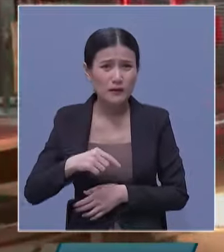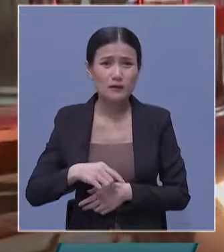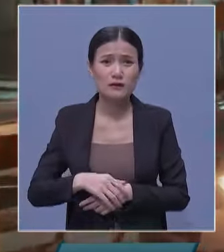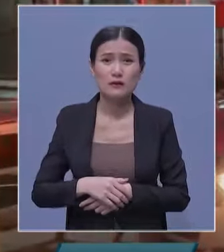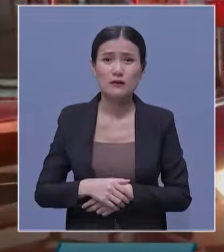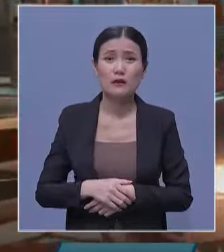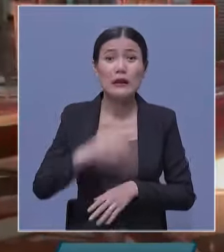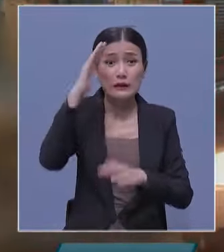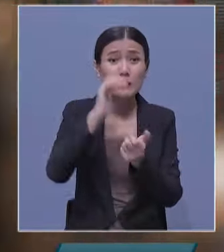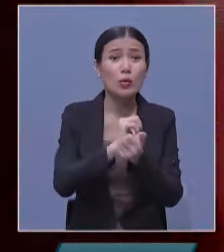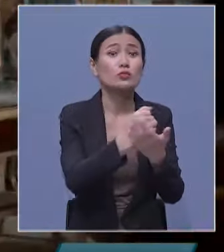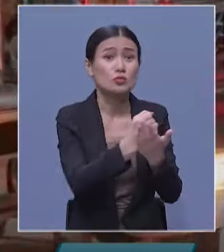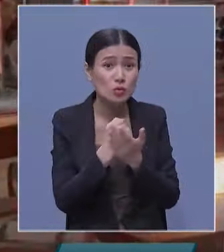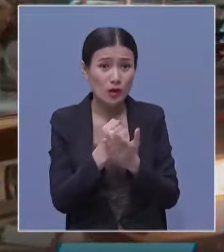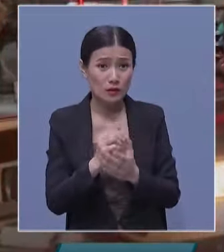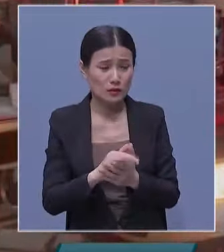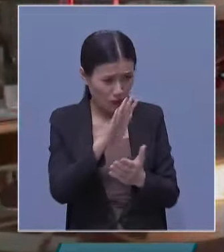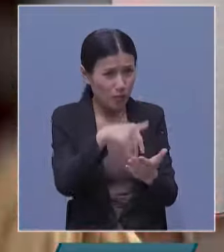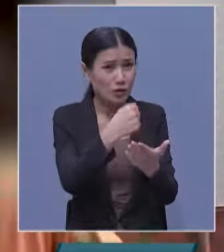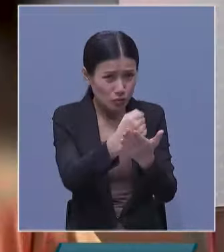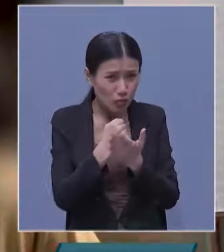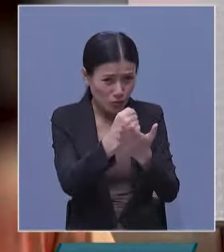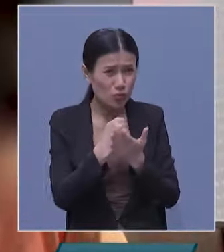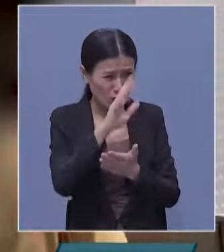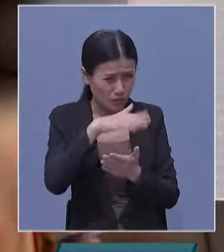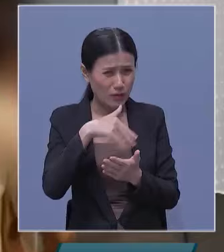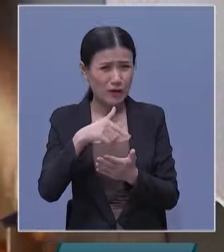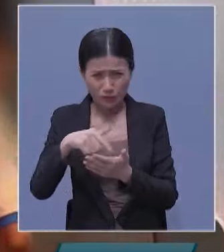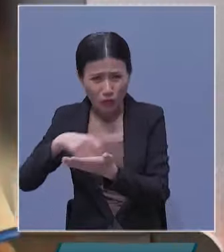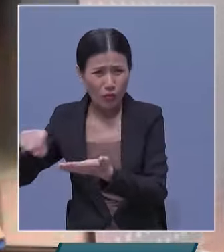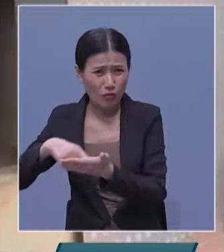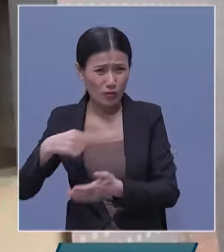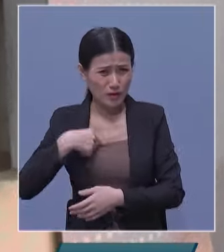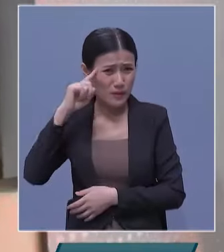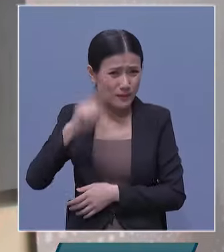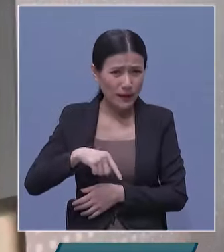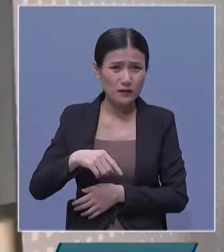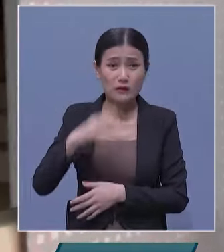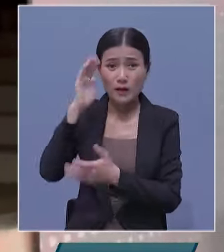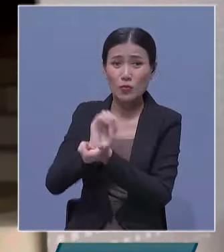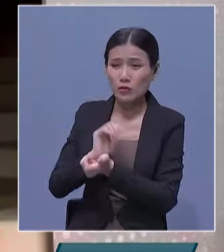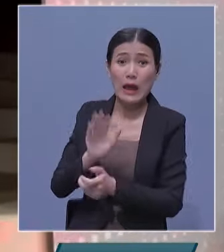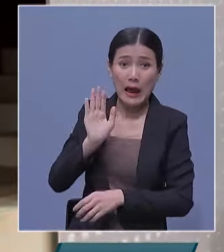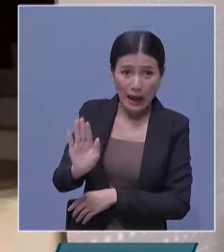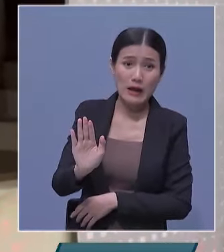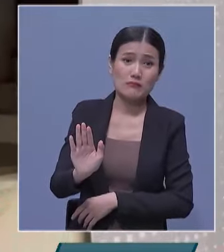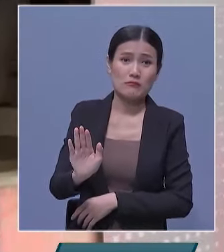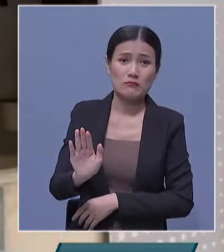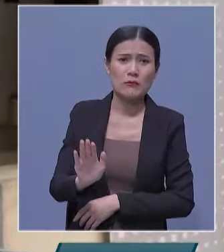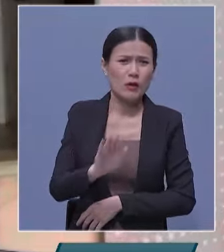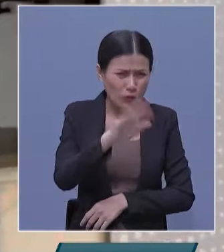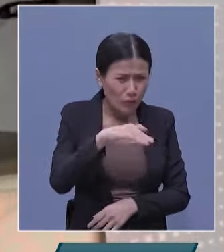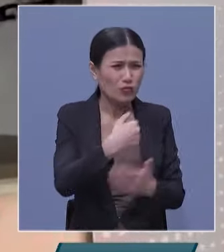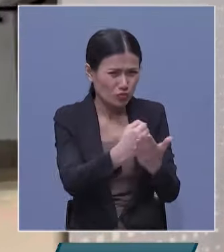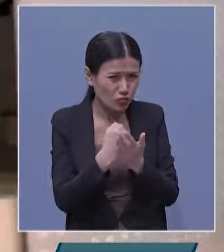ขอร้องให้ทางตำรวจเนี่ยช่วยชหน่อยโอนเงินให้หน่อยตำรวจจะมาห้ามไม่ให้โอนแต่ลุงยังแบบขอความ